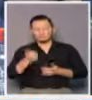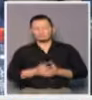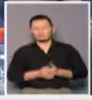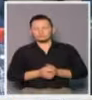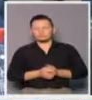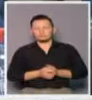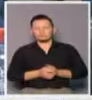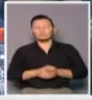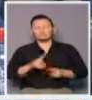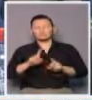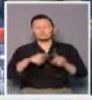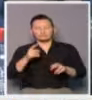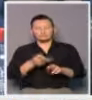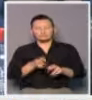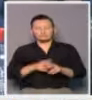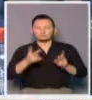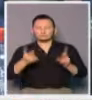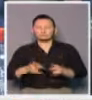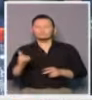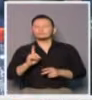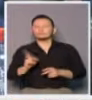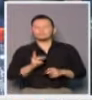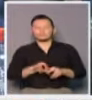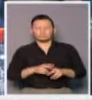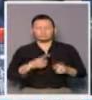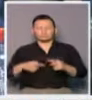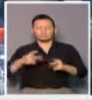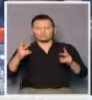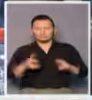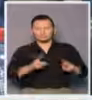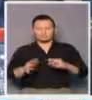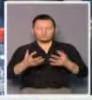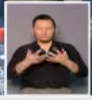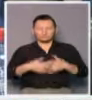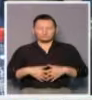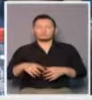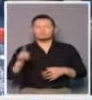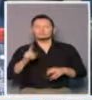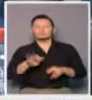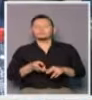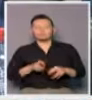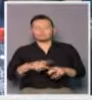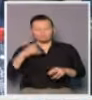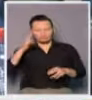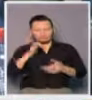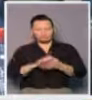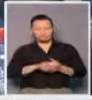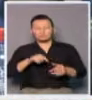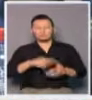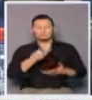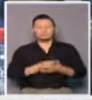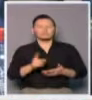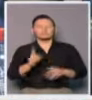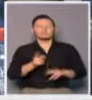То есть вопрос, наверное, надо ставить, что мы должны определить, что такое наша казахстанская медиация с